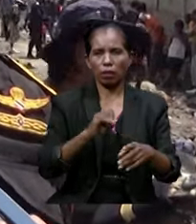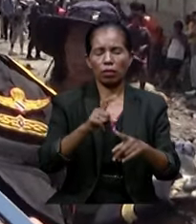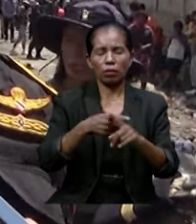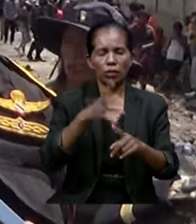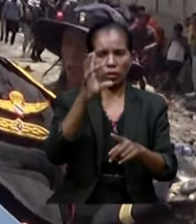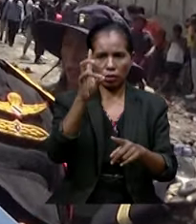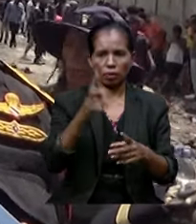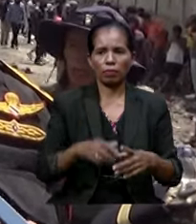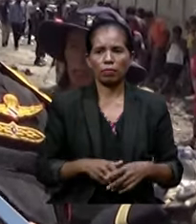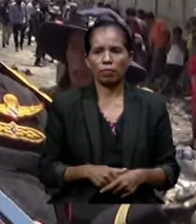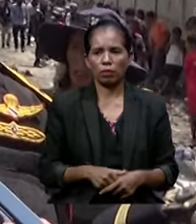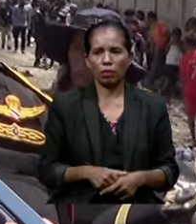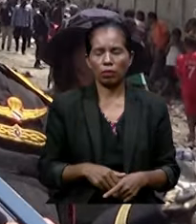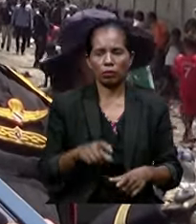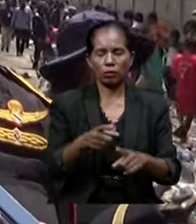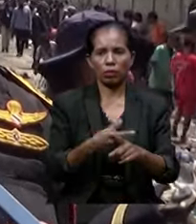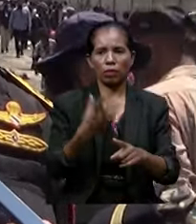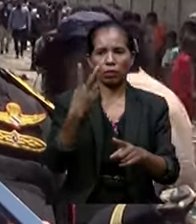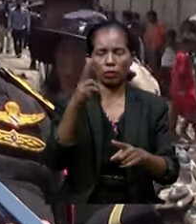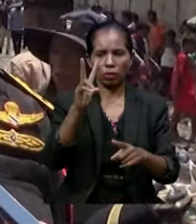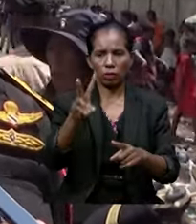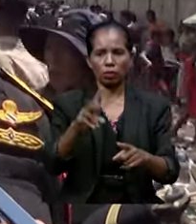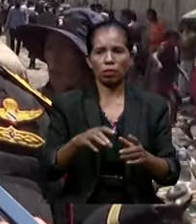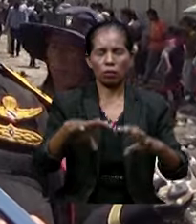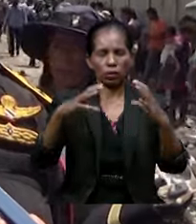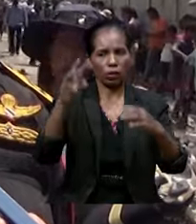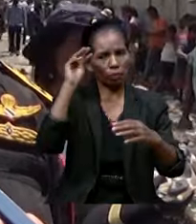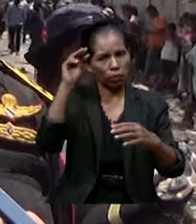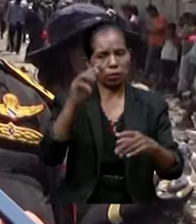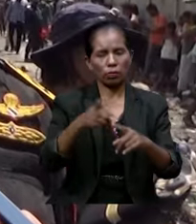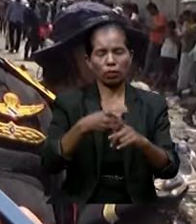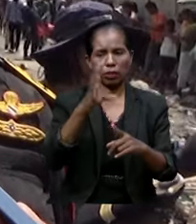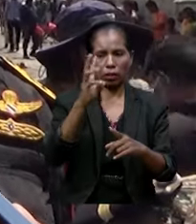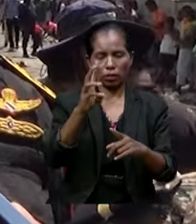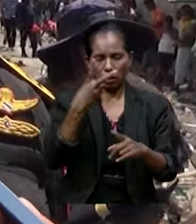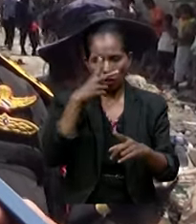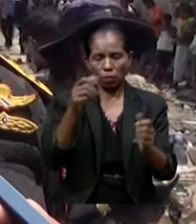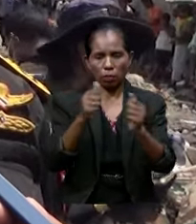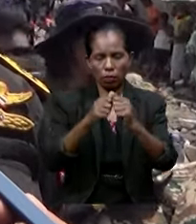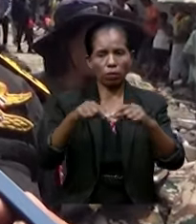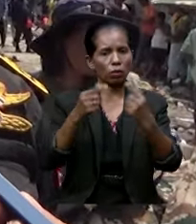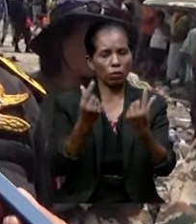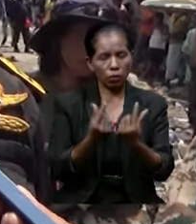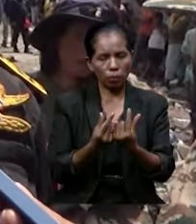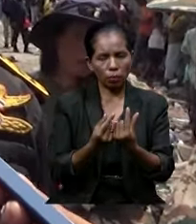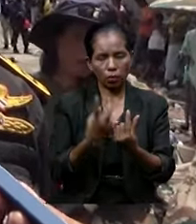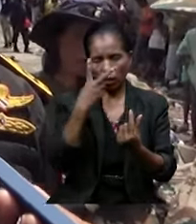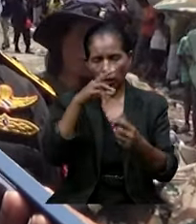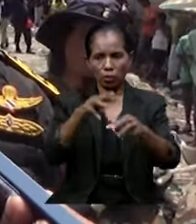ana, fulan rua ya deh, konsel jumlah fulan hitu ne, aku ya terrain horit ekipa bot, musik